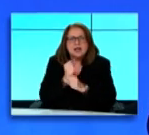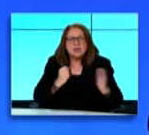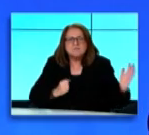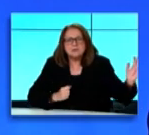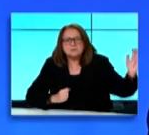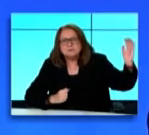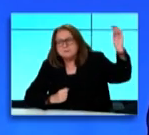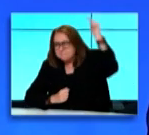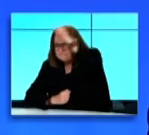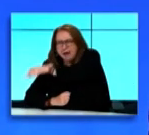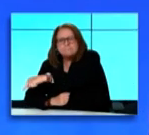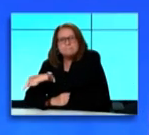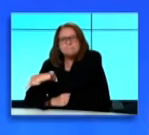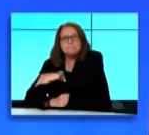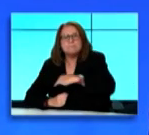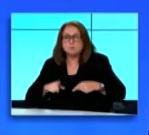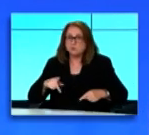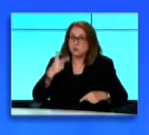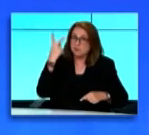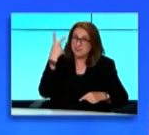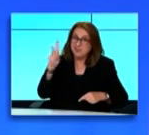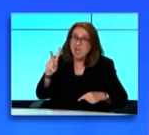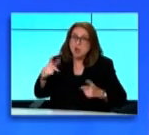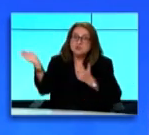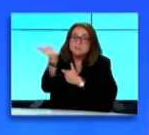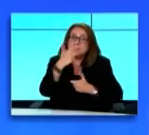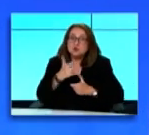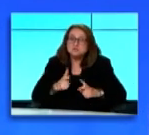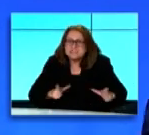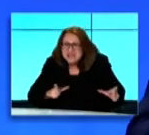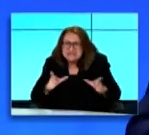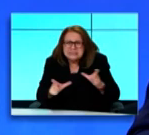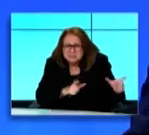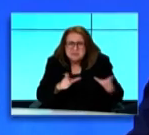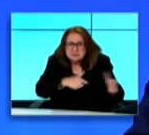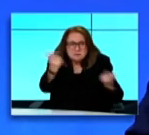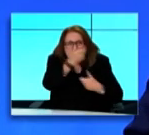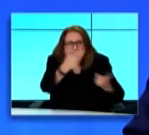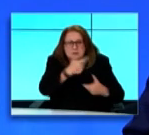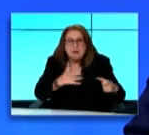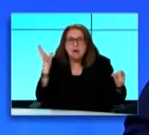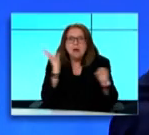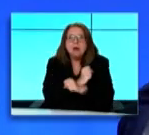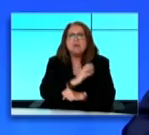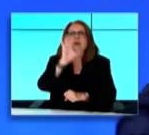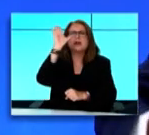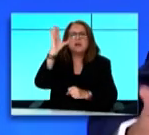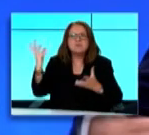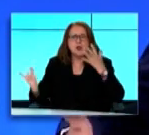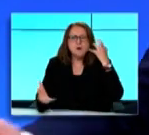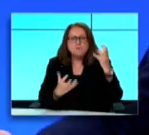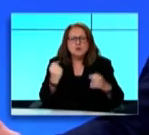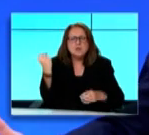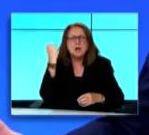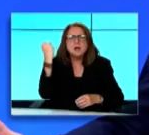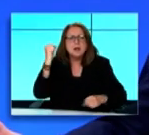Άρα, νομίζω ότι αν κάτι έχουμε μάθει από αυτήν την σύγκριση, είναι ότι βεβαίως η διαχείριση του